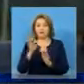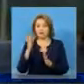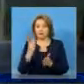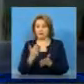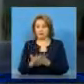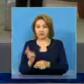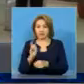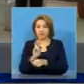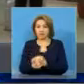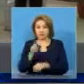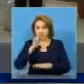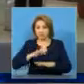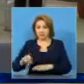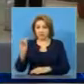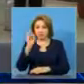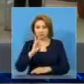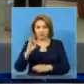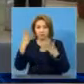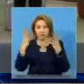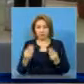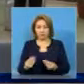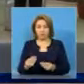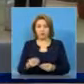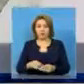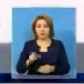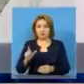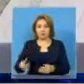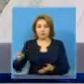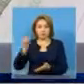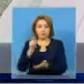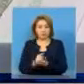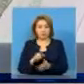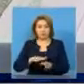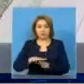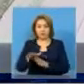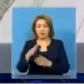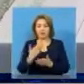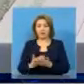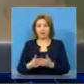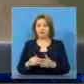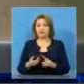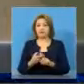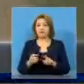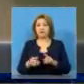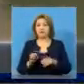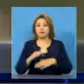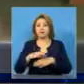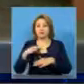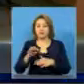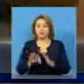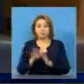учаскесіне келіп, еліміз үшін тарихи саналатын күнде азаматтық борышын орындады. Айтуынша, тәуелсіздік алғалы бері бірде-бір сайлауды қалт